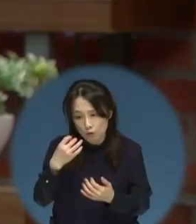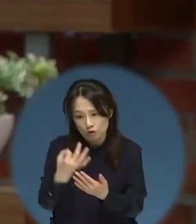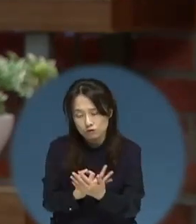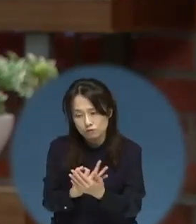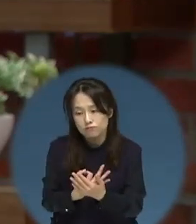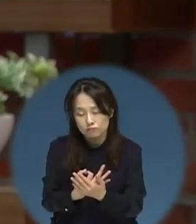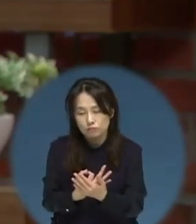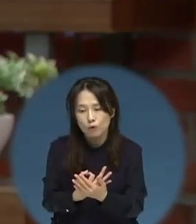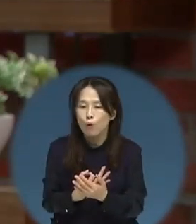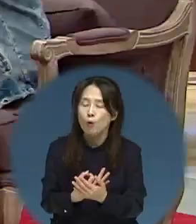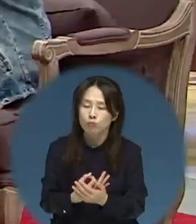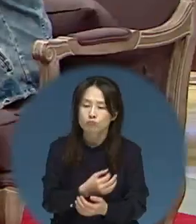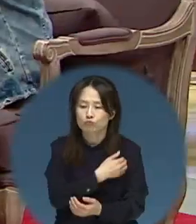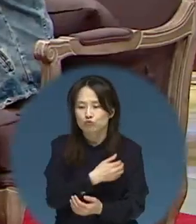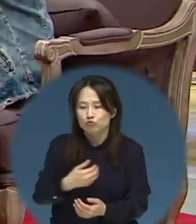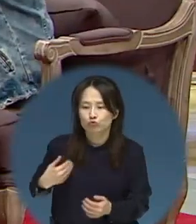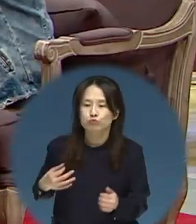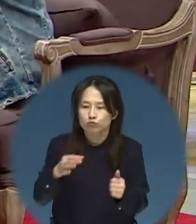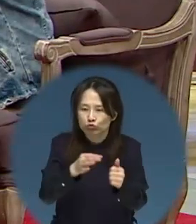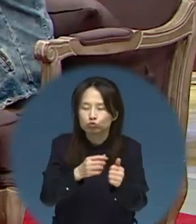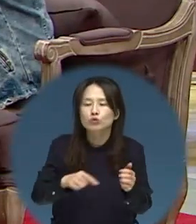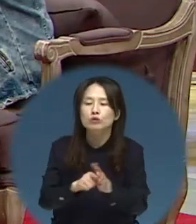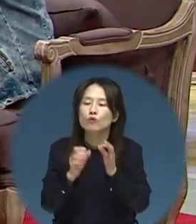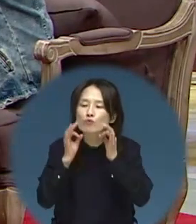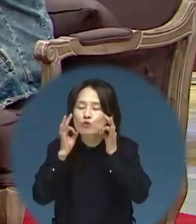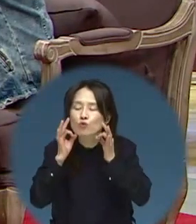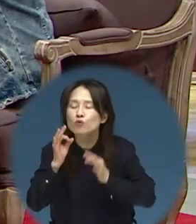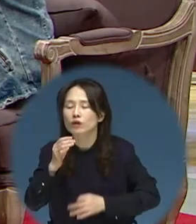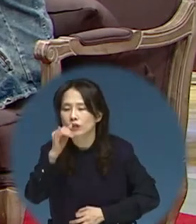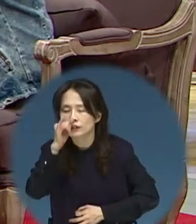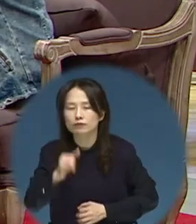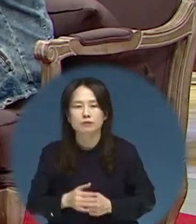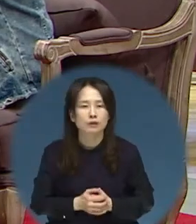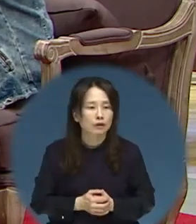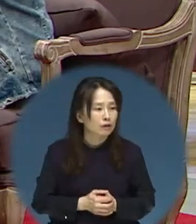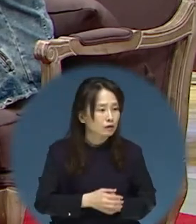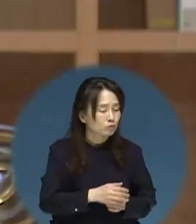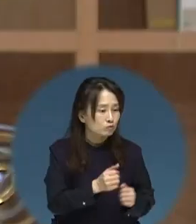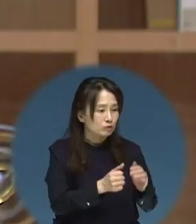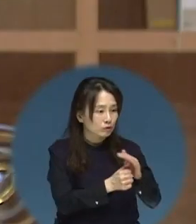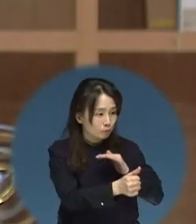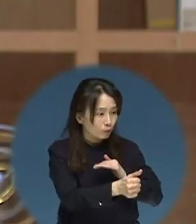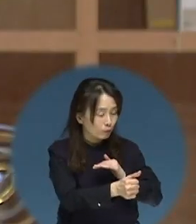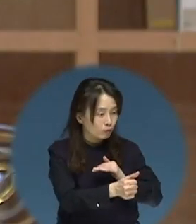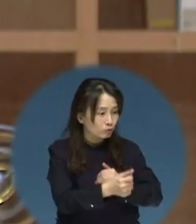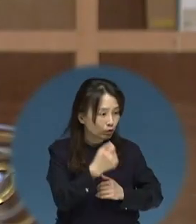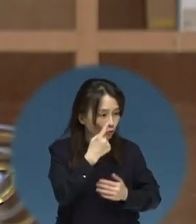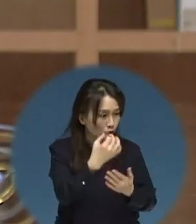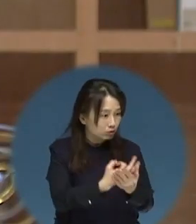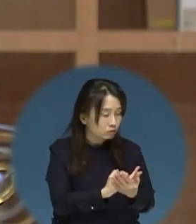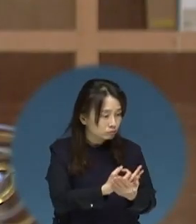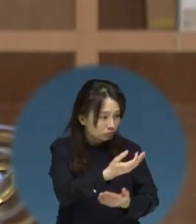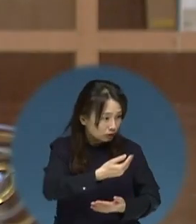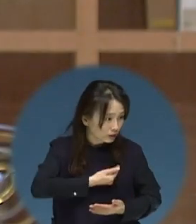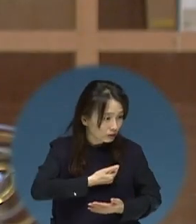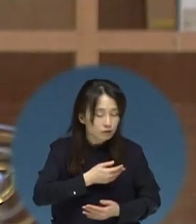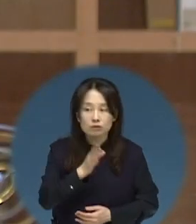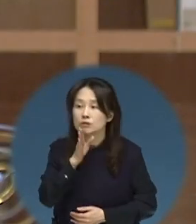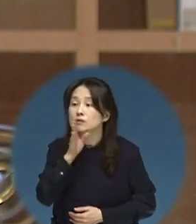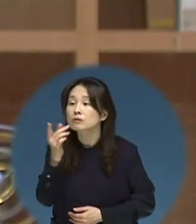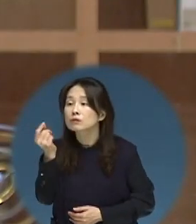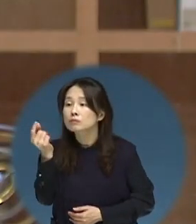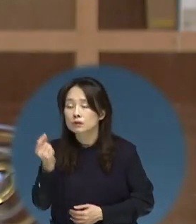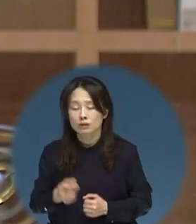있죠. 그 우리 한 대표도 월급을 받는 거죠? 그럼요. 다른 직원들도 일반 이런